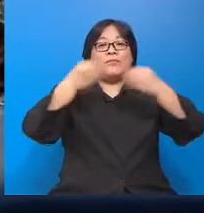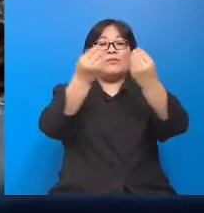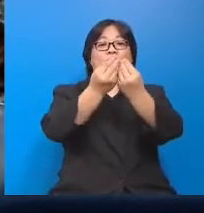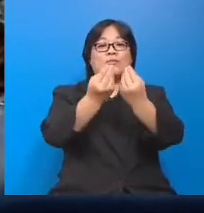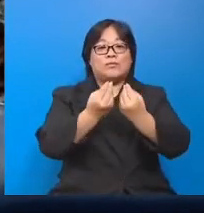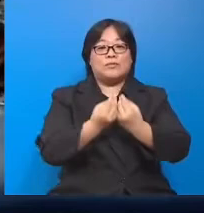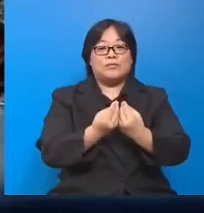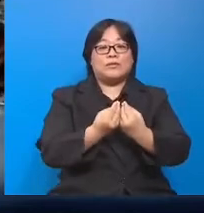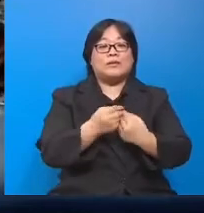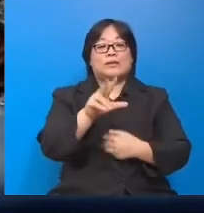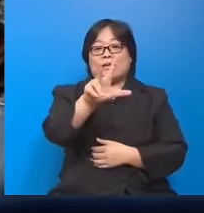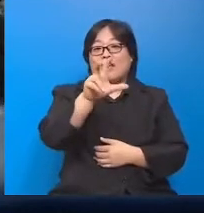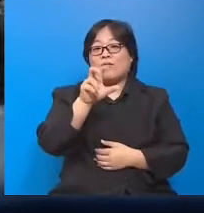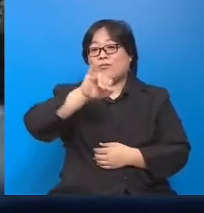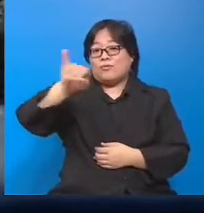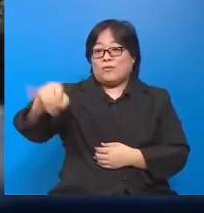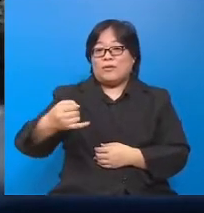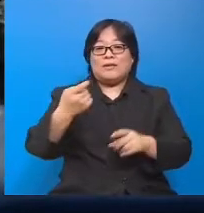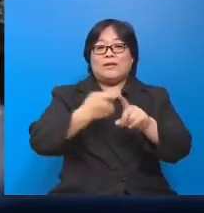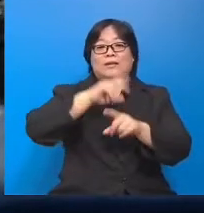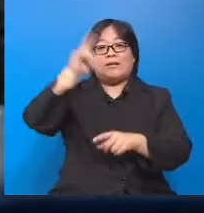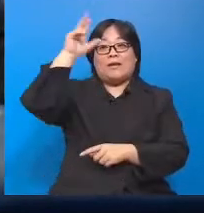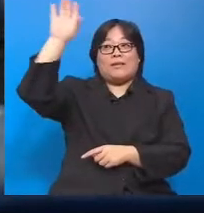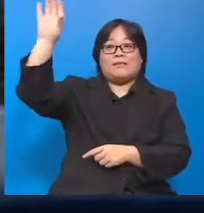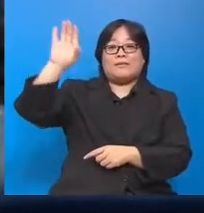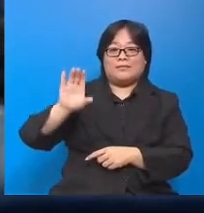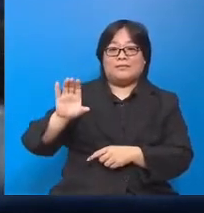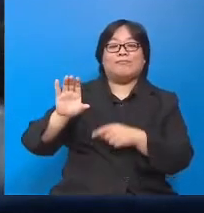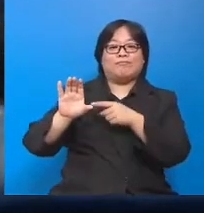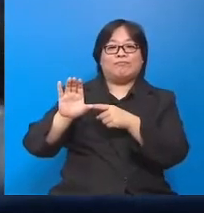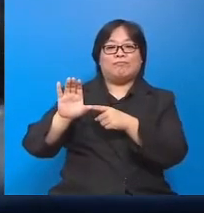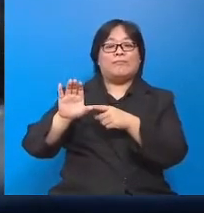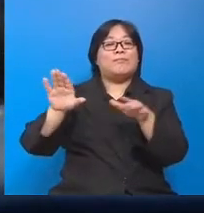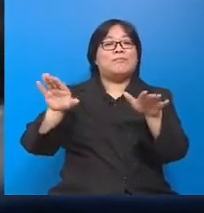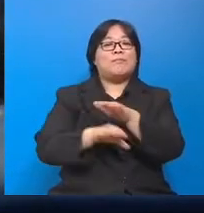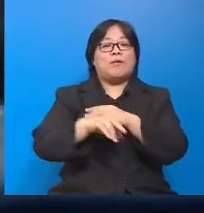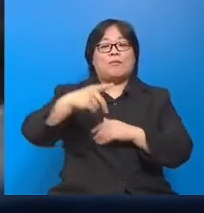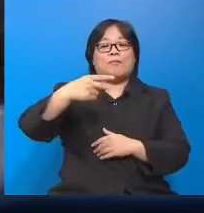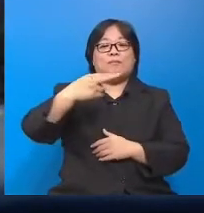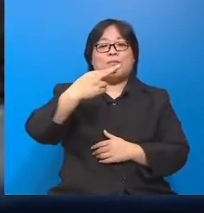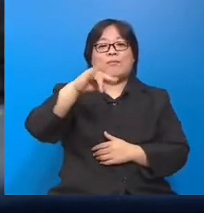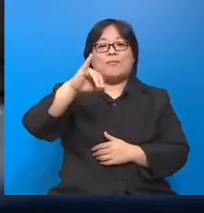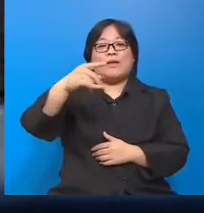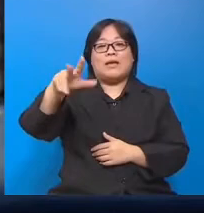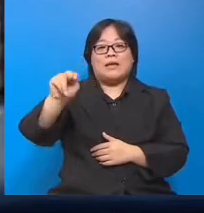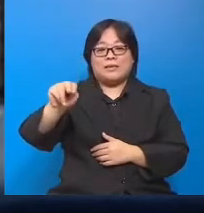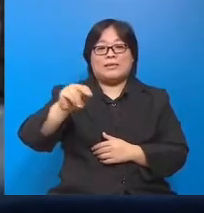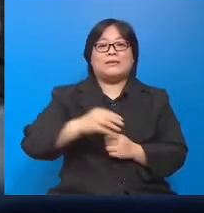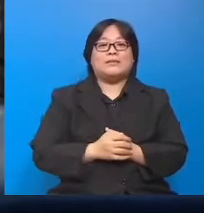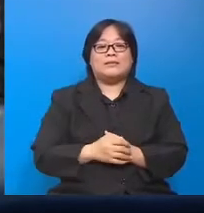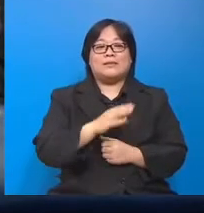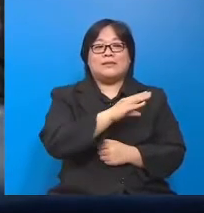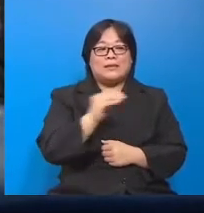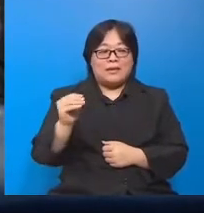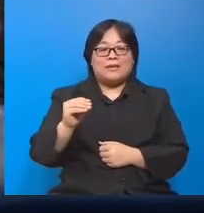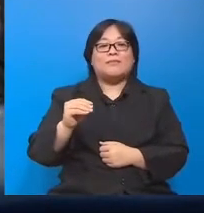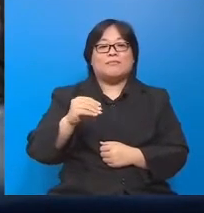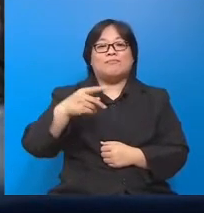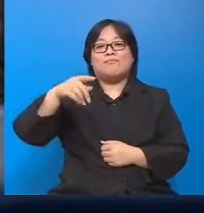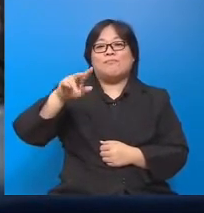jumlah 37 tada pada kerjaan di dalam PKS prihatin kick-ass dan